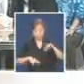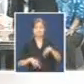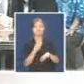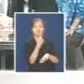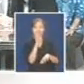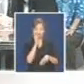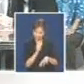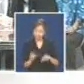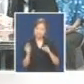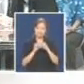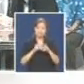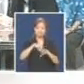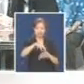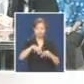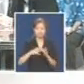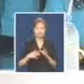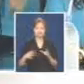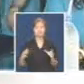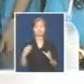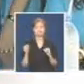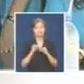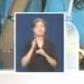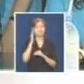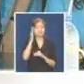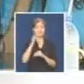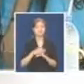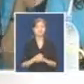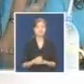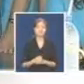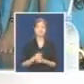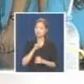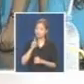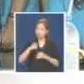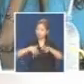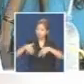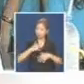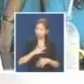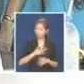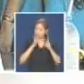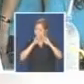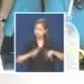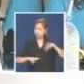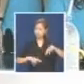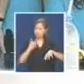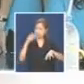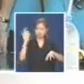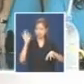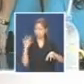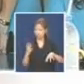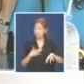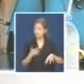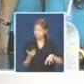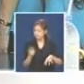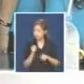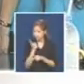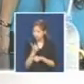จำบินมีคนมาผมอย่างผมชุมชนผมยังไม่มีขอเปิดร้านได้ไหมแบบนี้เข้ามา